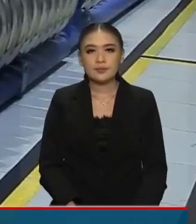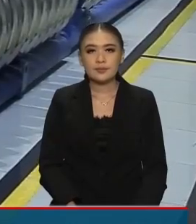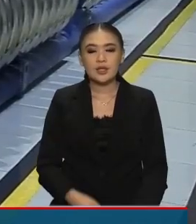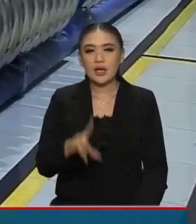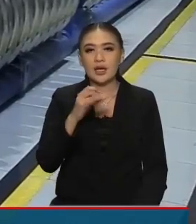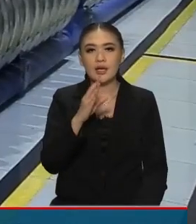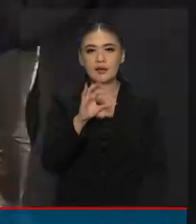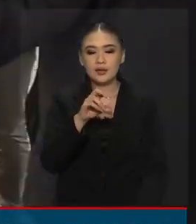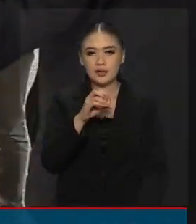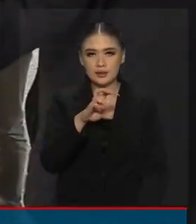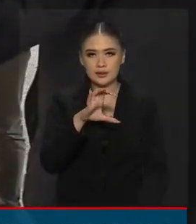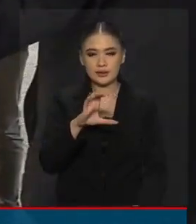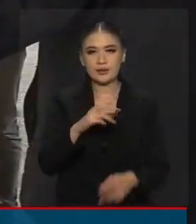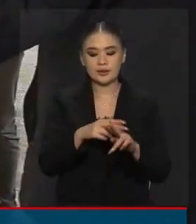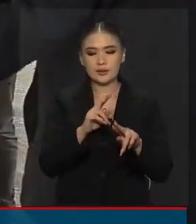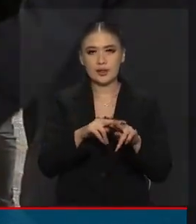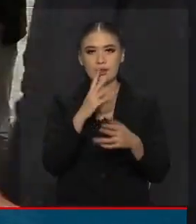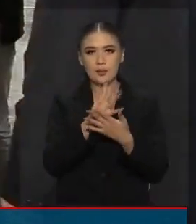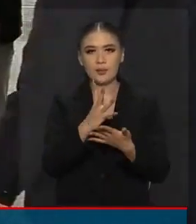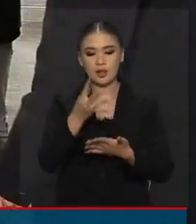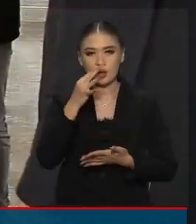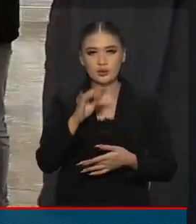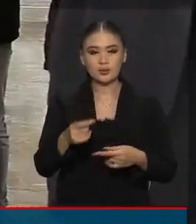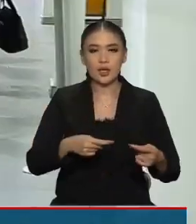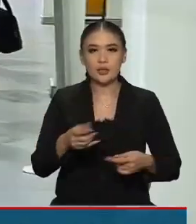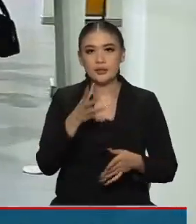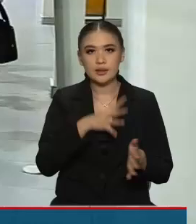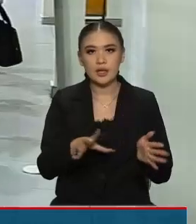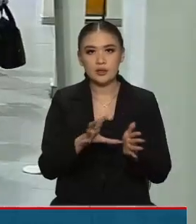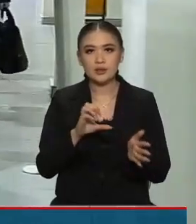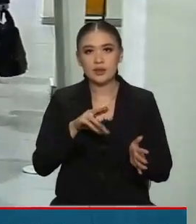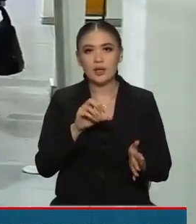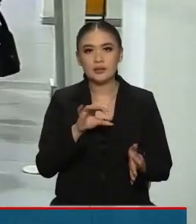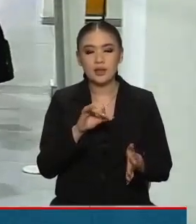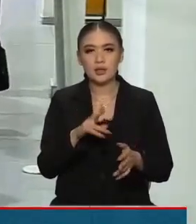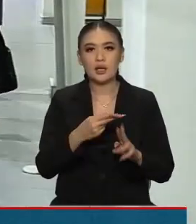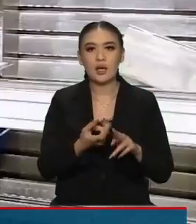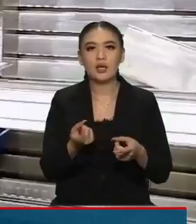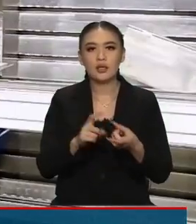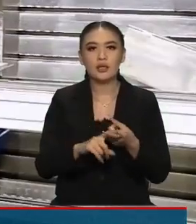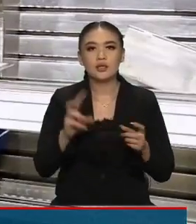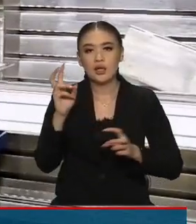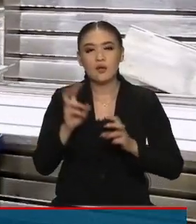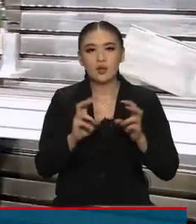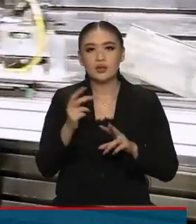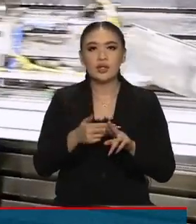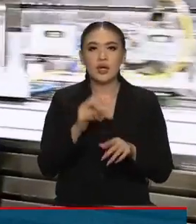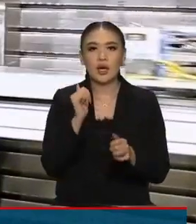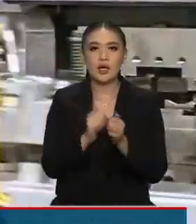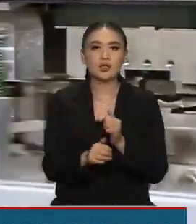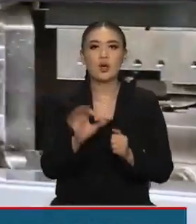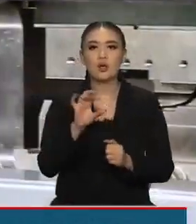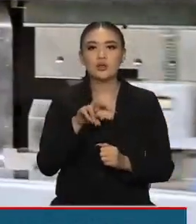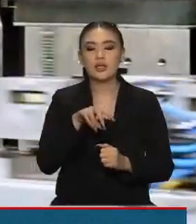Railway Systems KZ кластерінің кәсіпорындары халықаралық технологиялық стандарттарға сай жұмыс істейді. Зауыттағы әрбір өндірістік аймақ